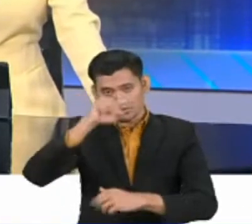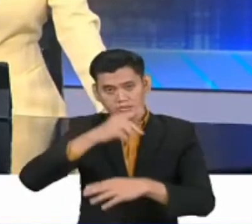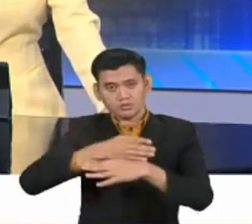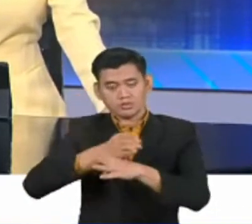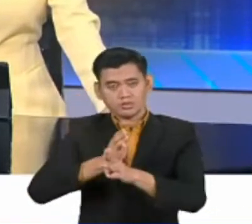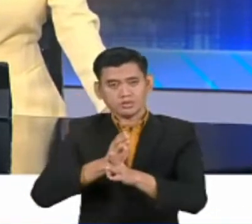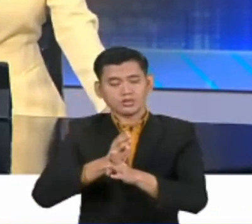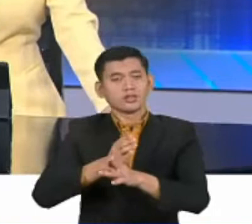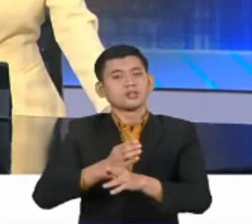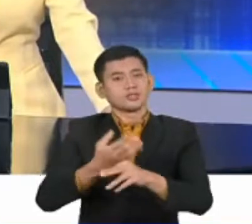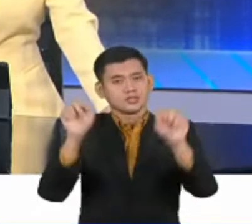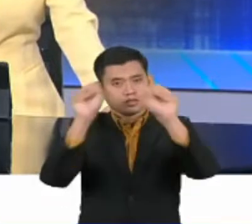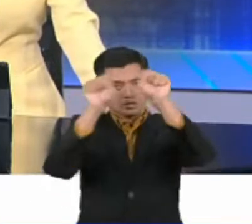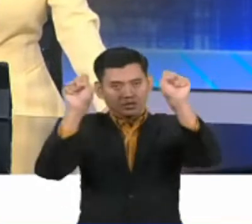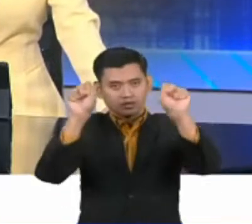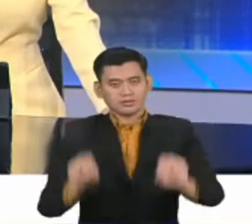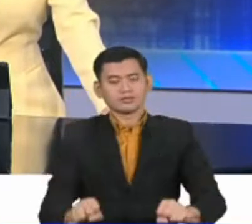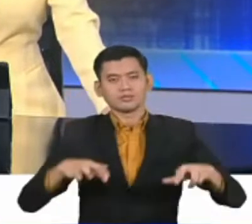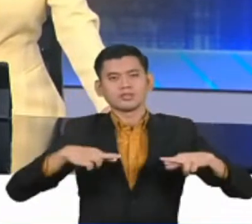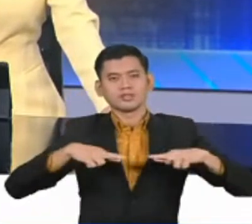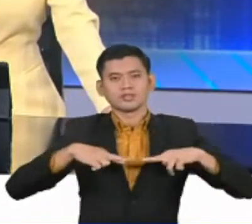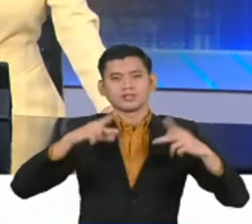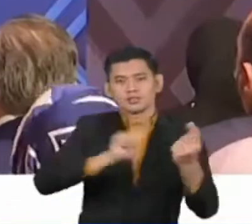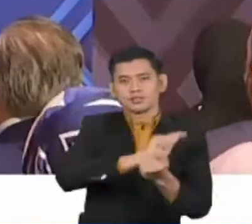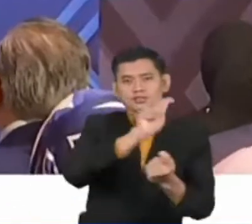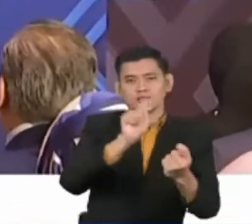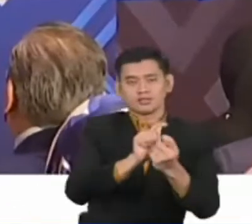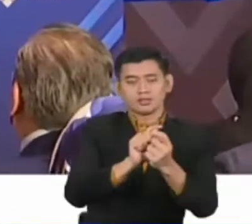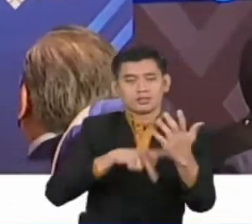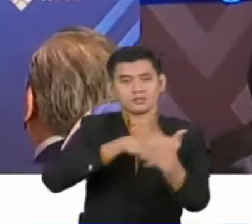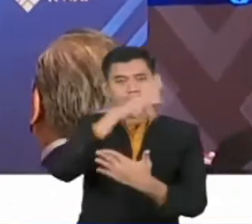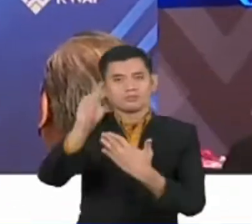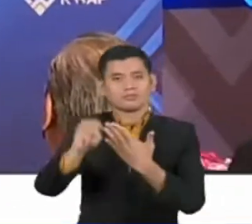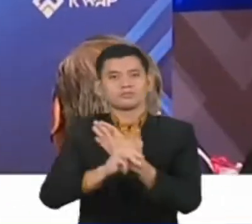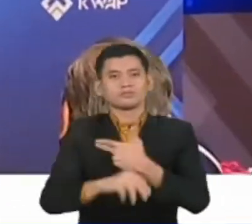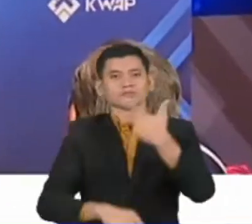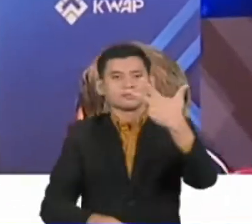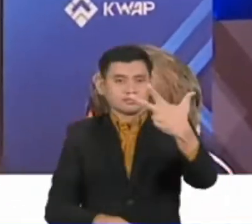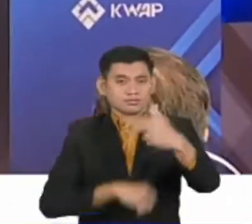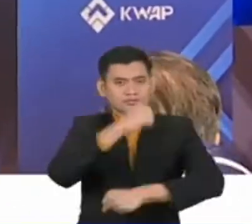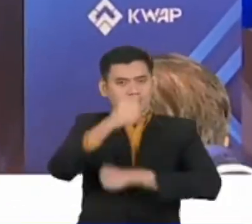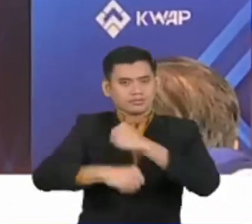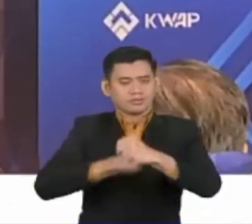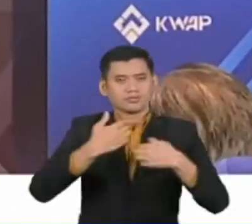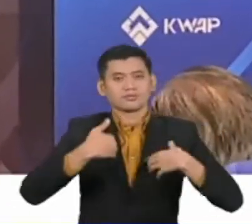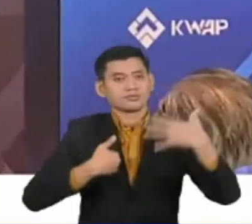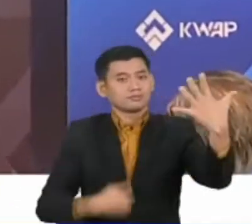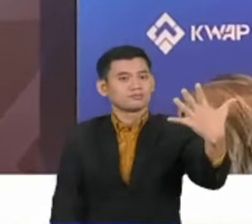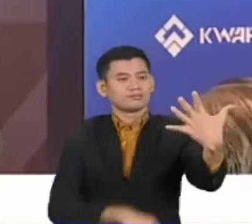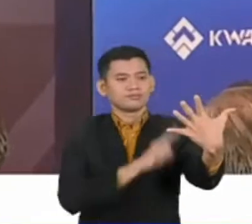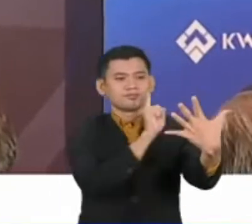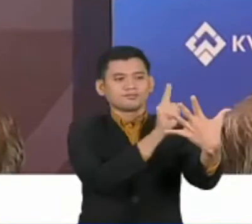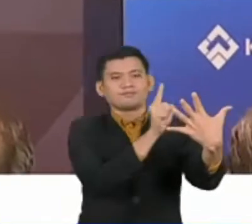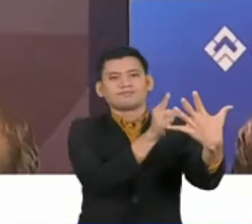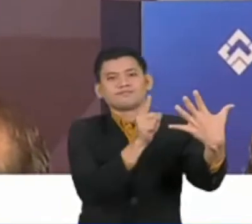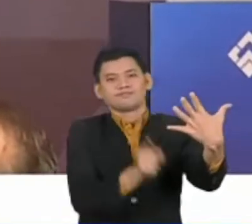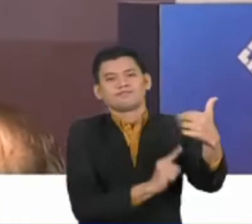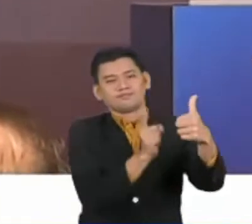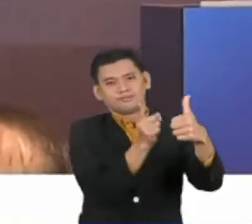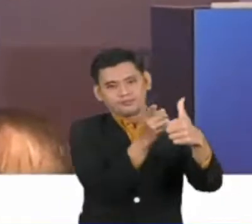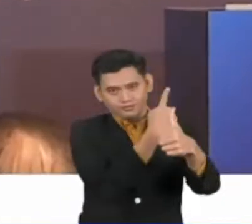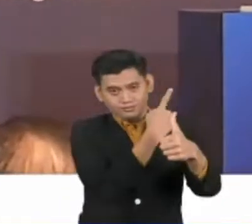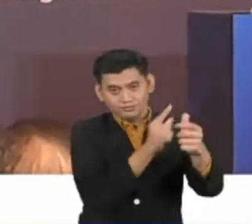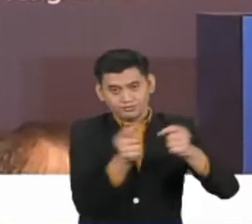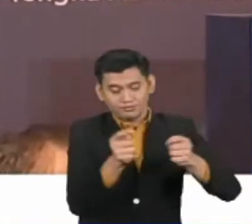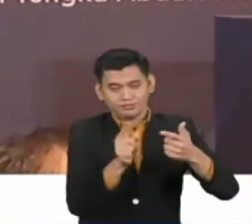persaraan yang lebih dinamik. Program 3 tahun tersebut berasaskan 5 tunggak utama iaitu struktur,